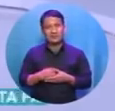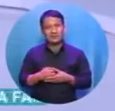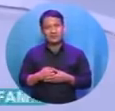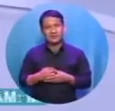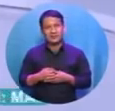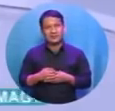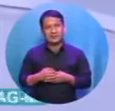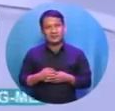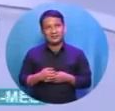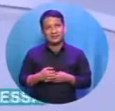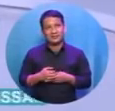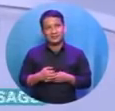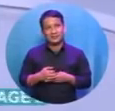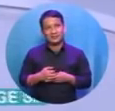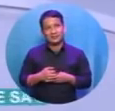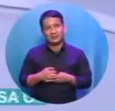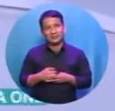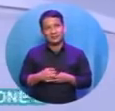Okay.